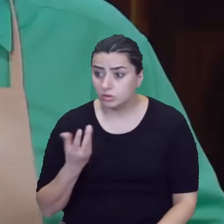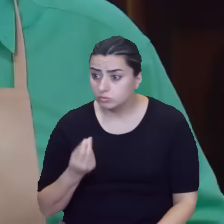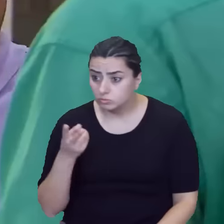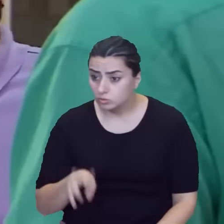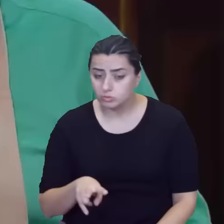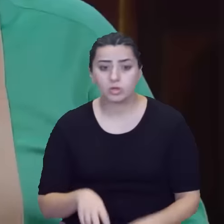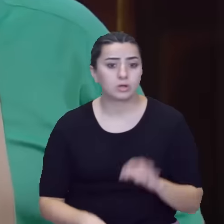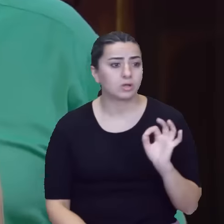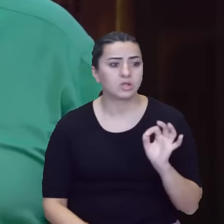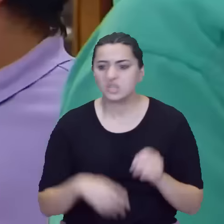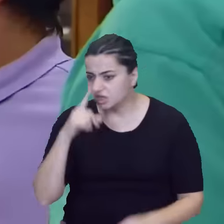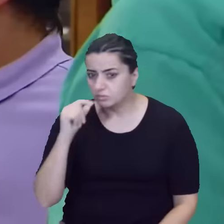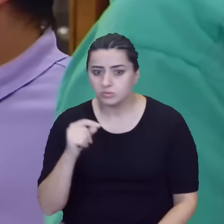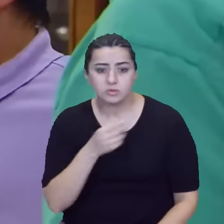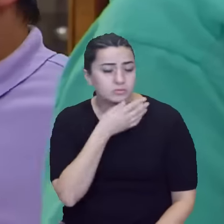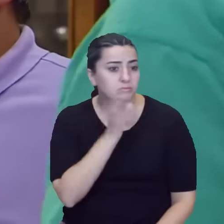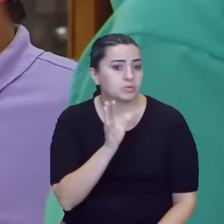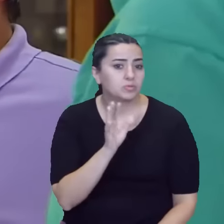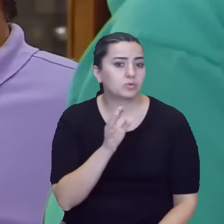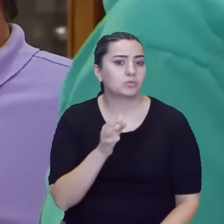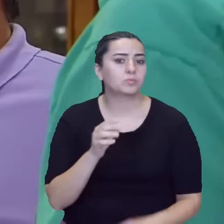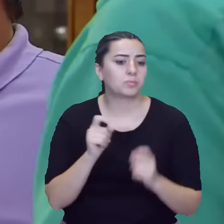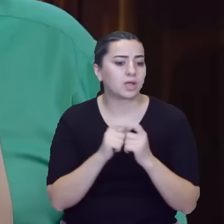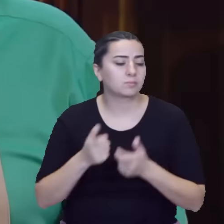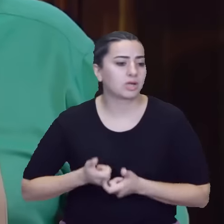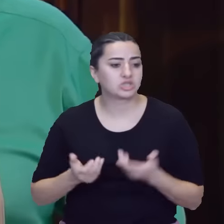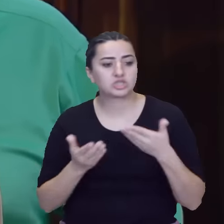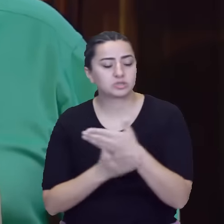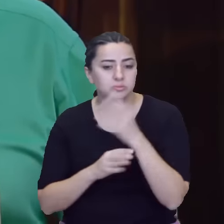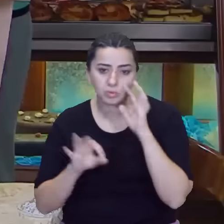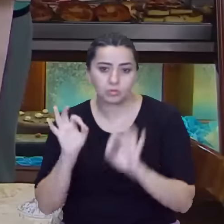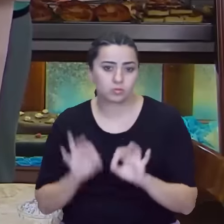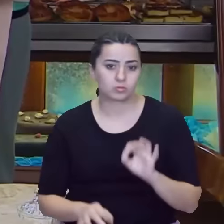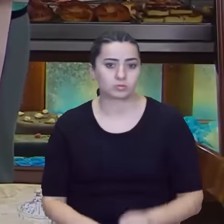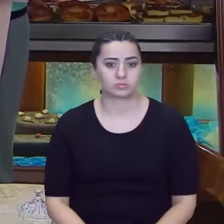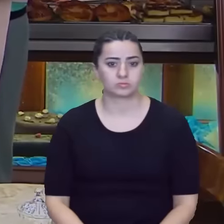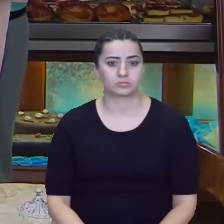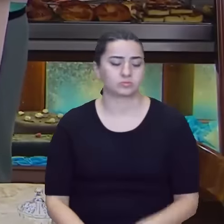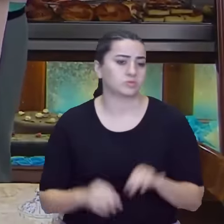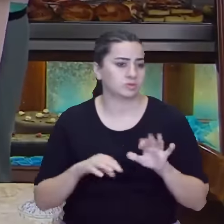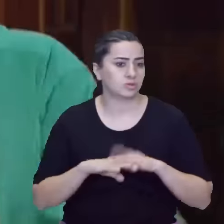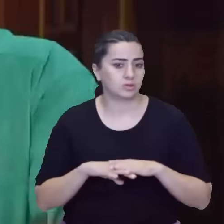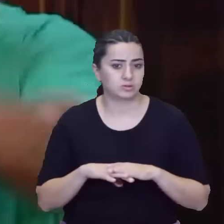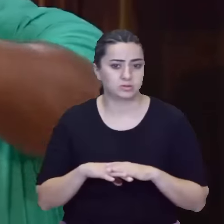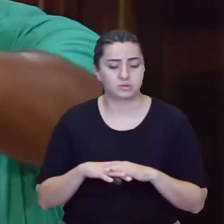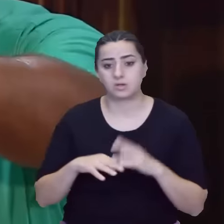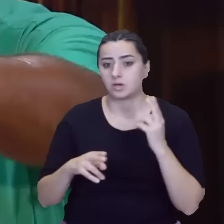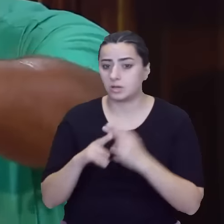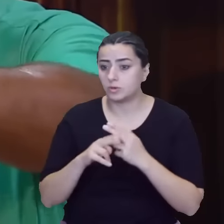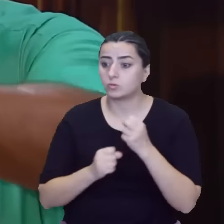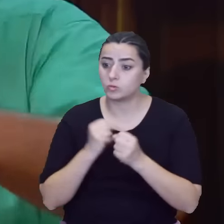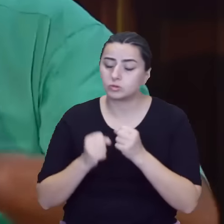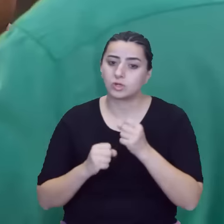Biri ölmüş? Evet. Kim ölmüş? Ya bilmiyoruz ki. Bekir abi bakıyor şimdi. Allah Allah. E ne yapacağız şimdi? Ne yapacağız? Hemen azıcık